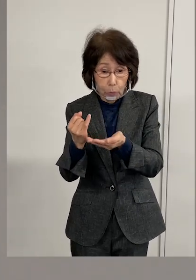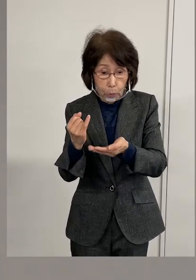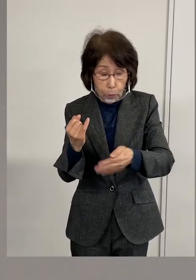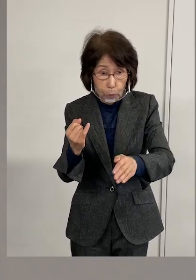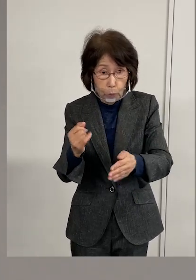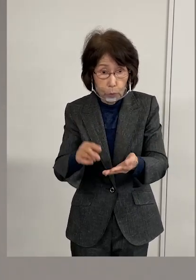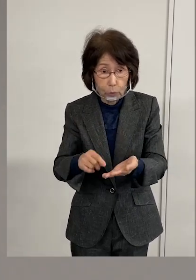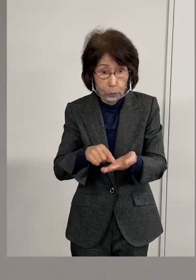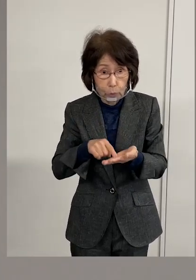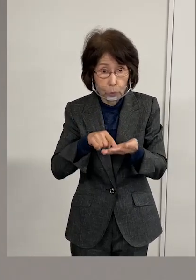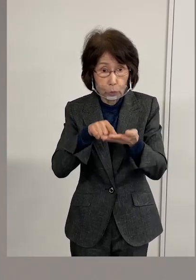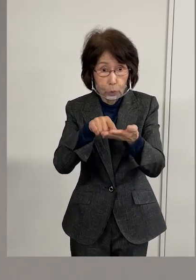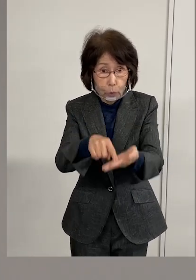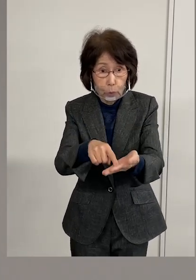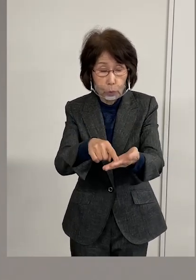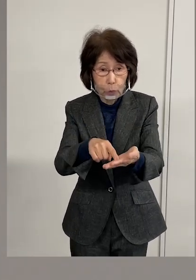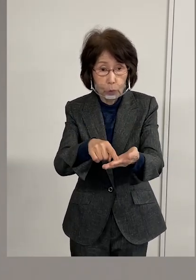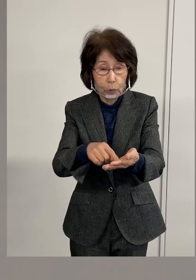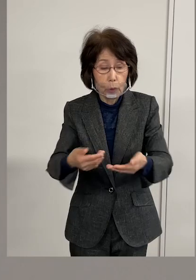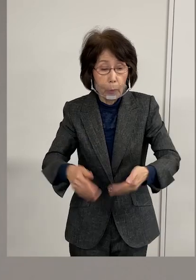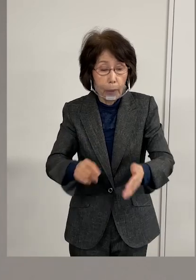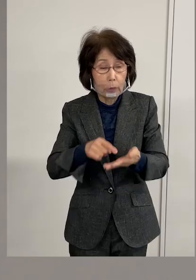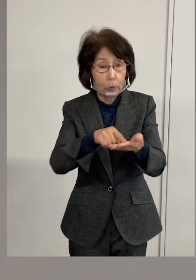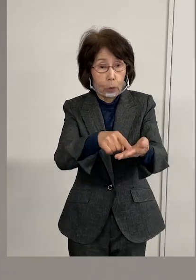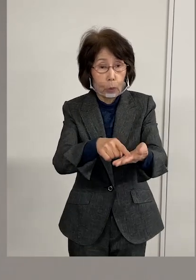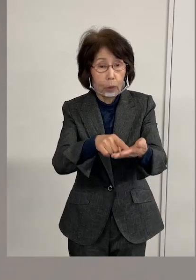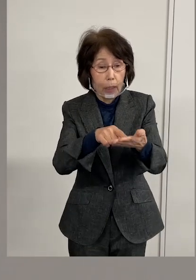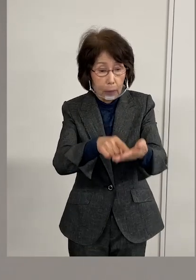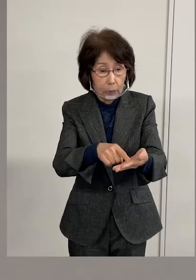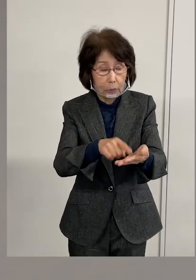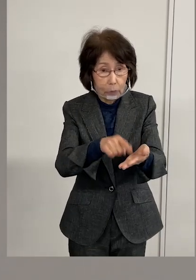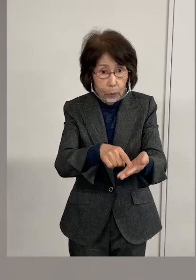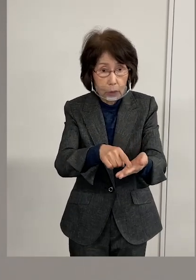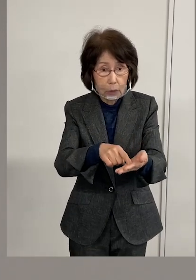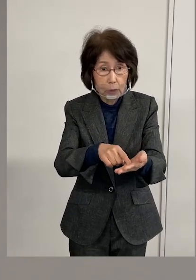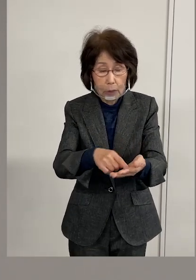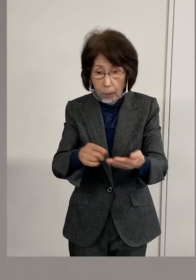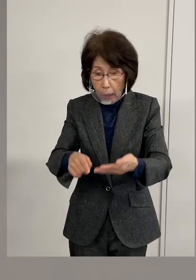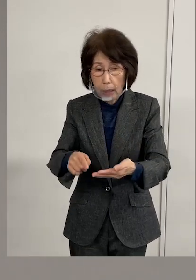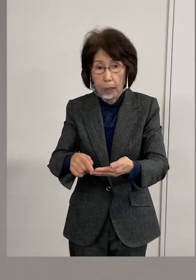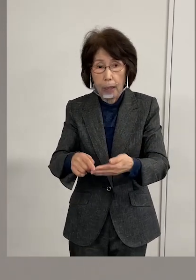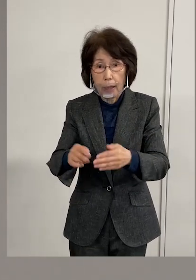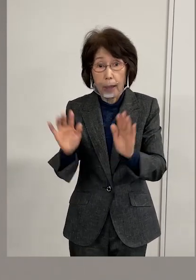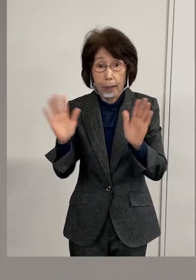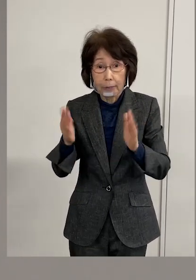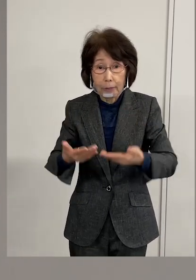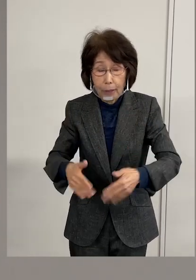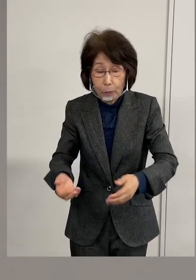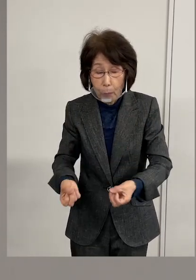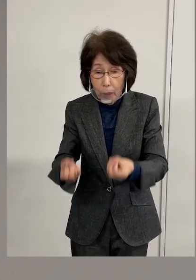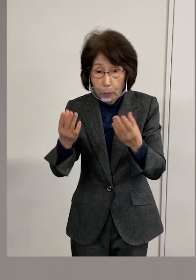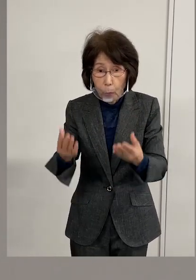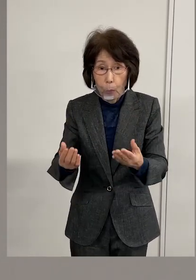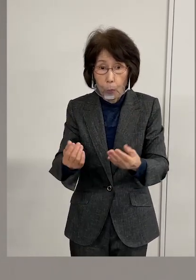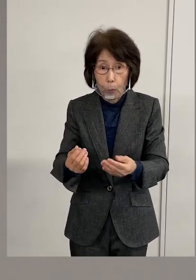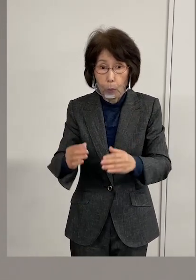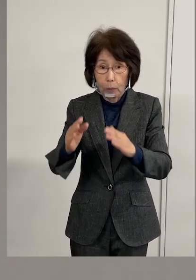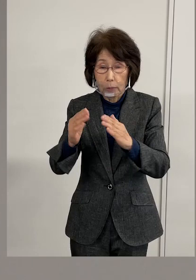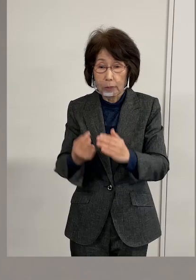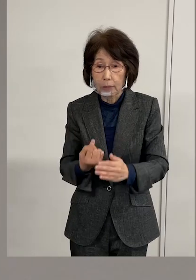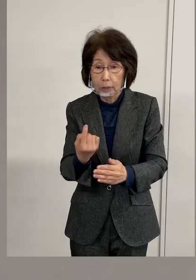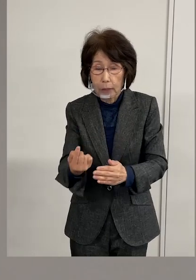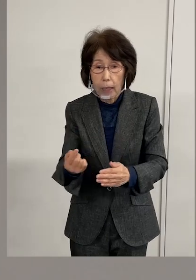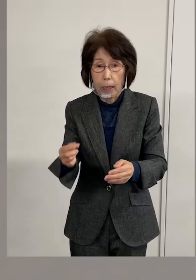生届で後にですね、赤ちゃん誕生おめでとう訪問を行いまして、10万円を給付するということ